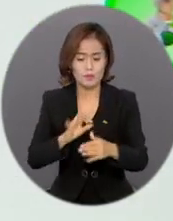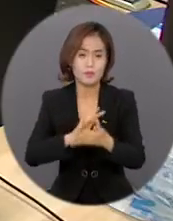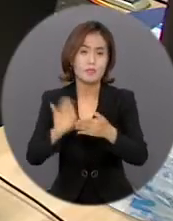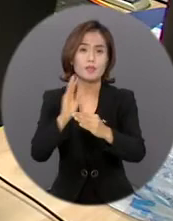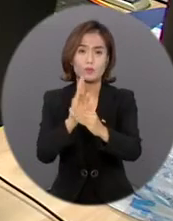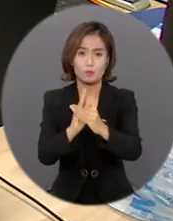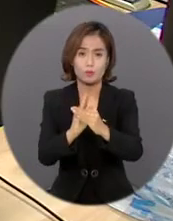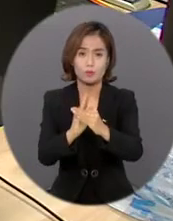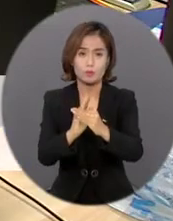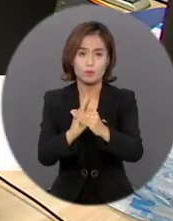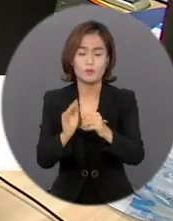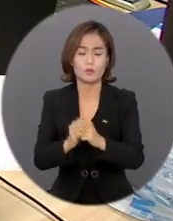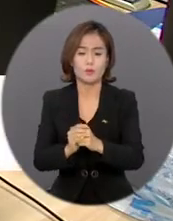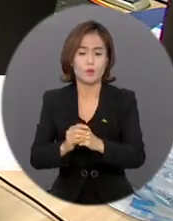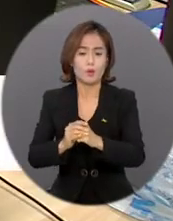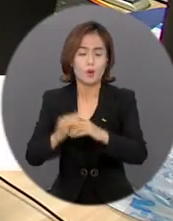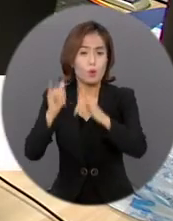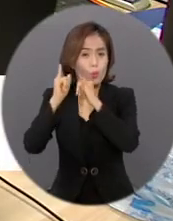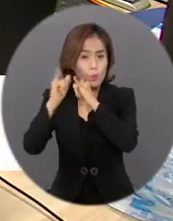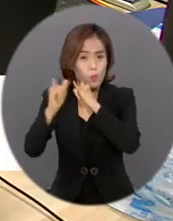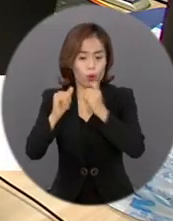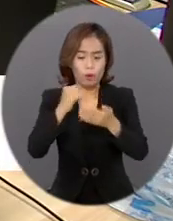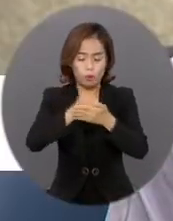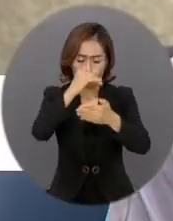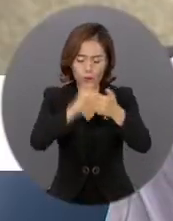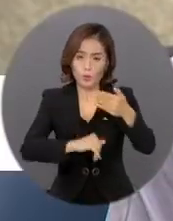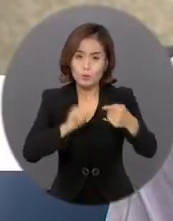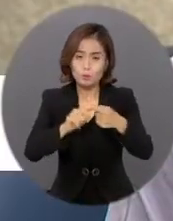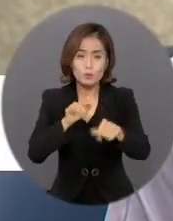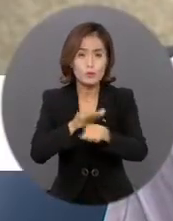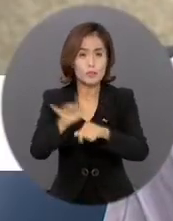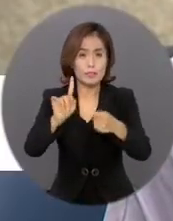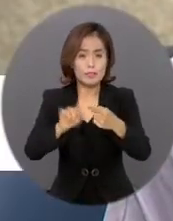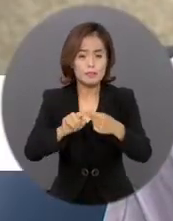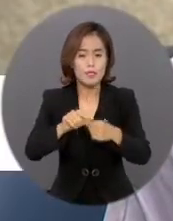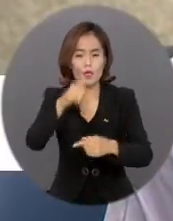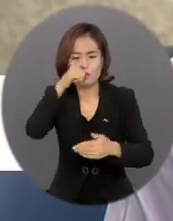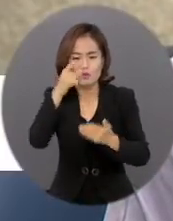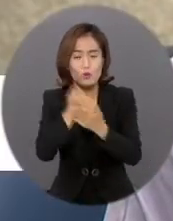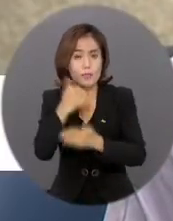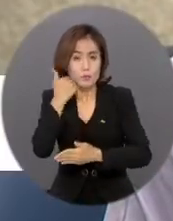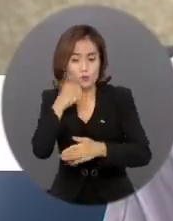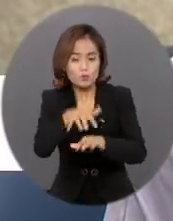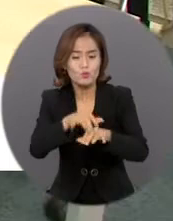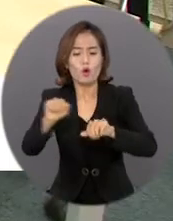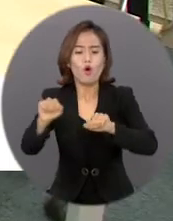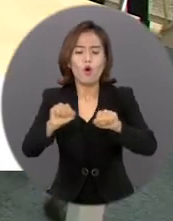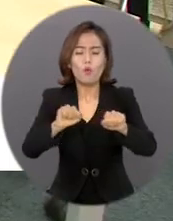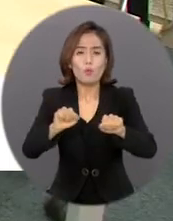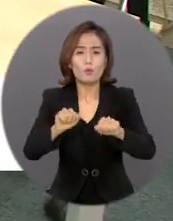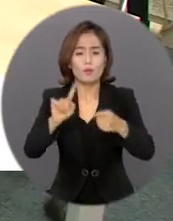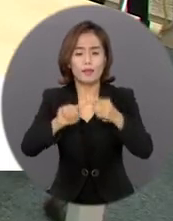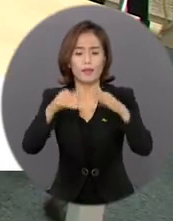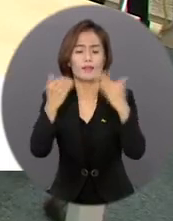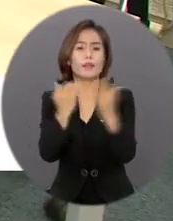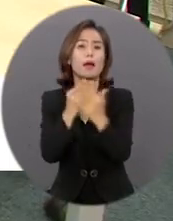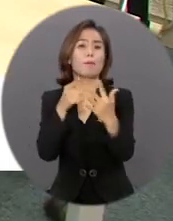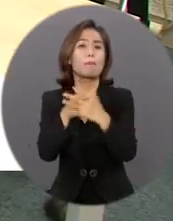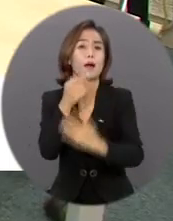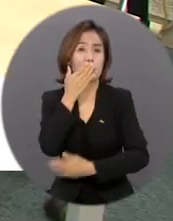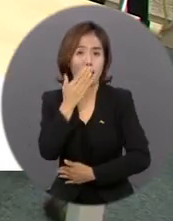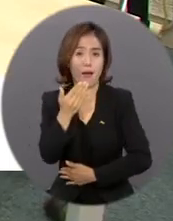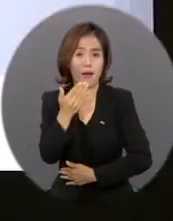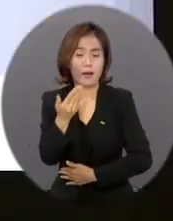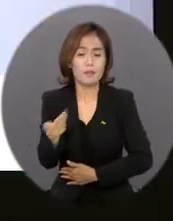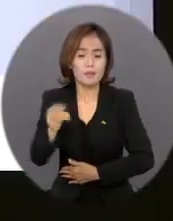겁니다. 통화와 계좌 내역을 토대로 한 이런 수사 방식으로 피의자가 누구고 조직이 어떻게 움직였는지 등을 파악할 수